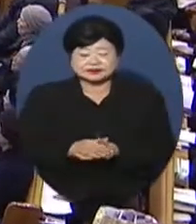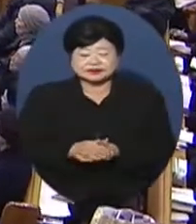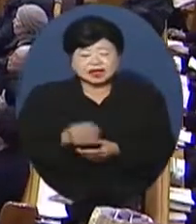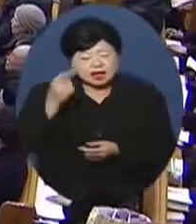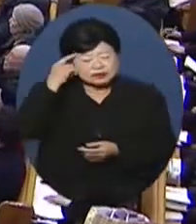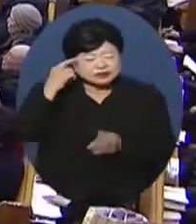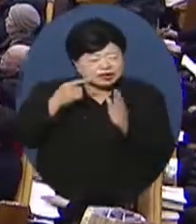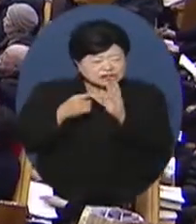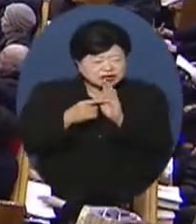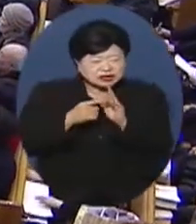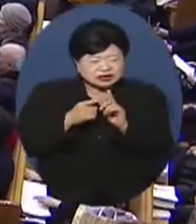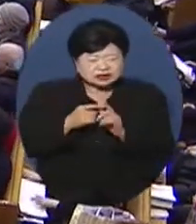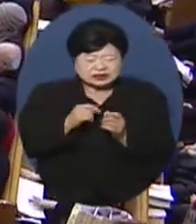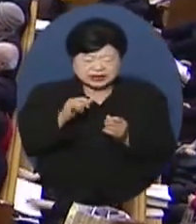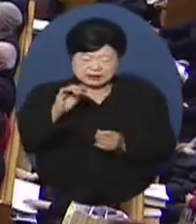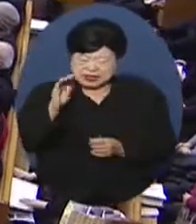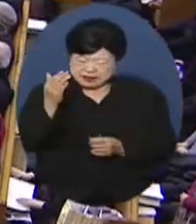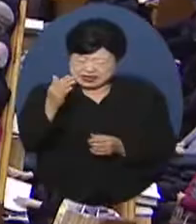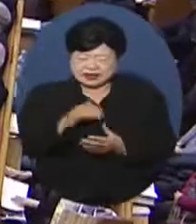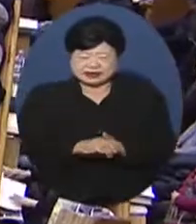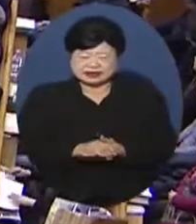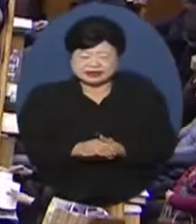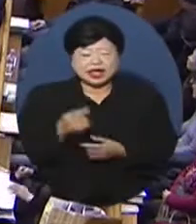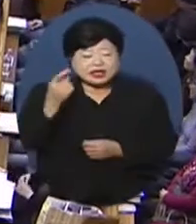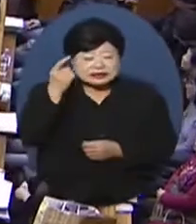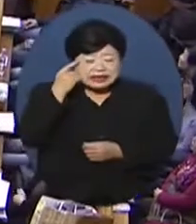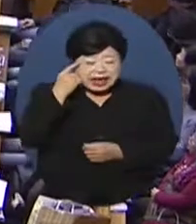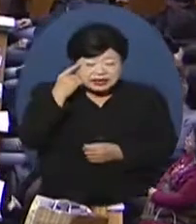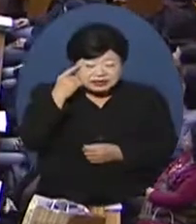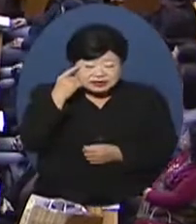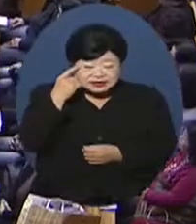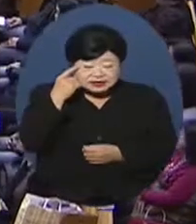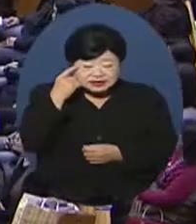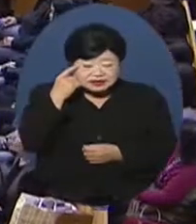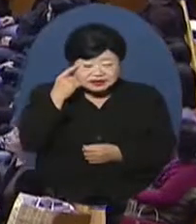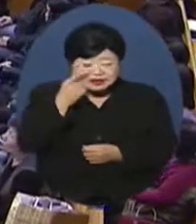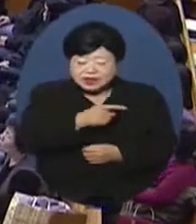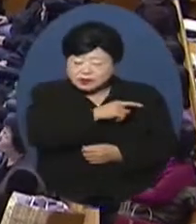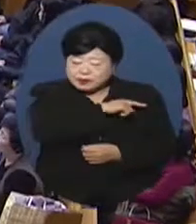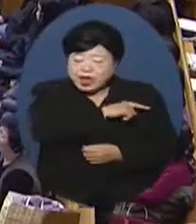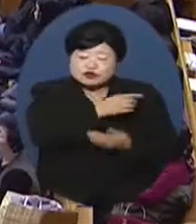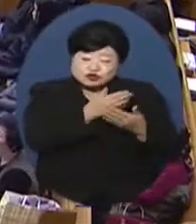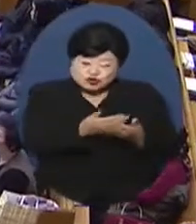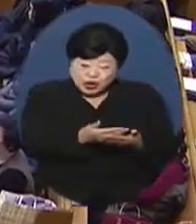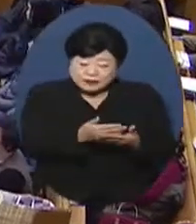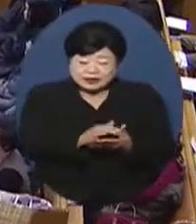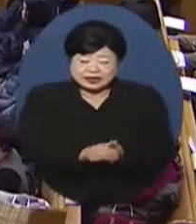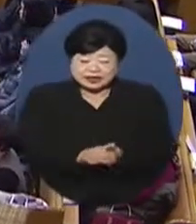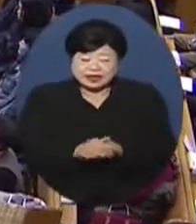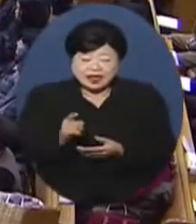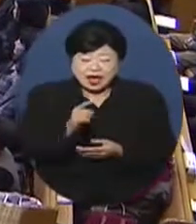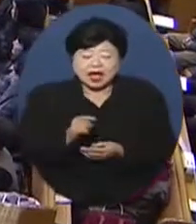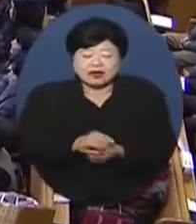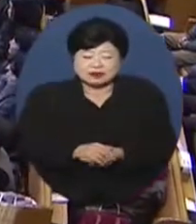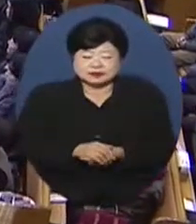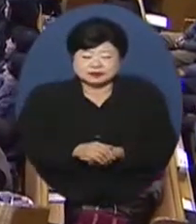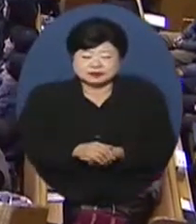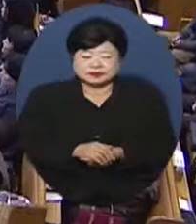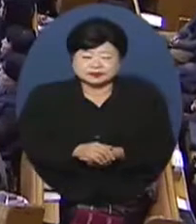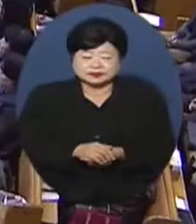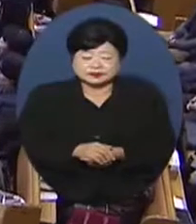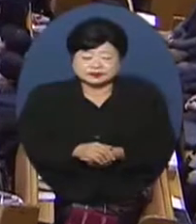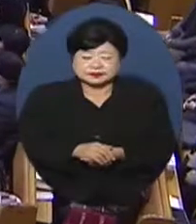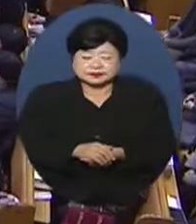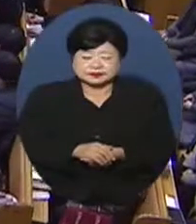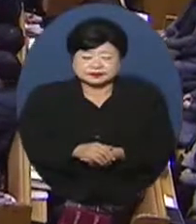사람이 되고 맙니다 생각해야 하는 것은 매우 중요한 것입니다 아무리 하남성 숫자나 욘